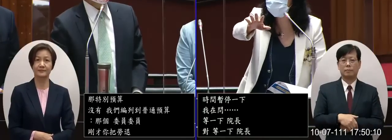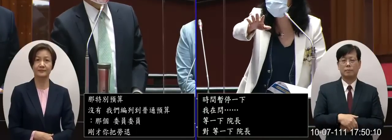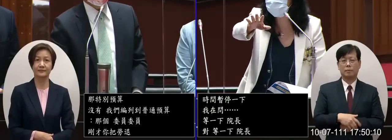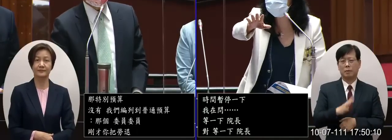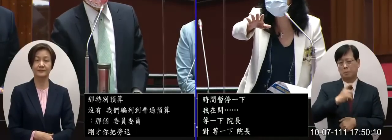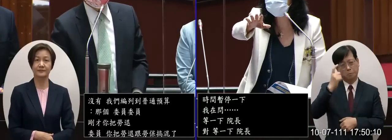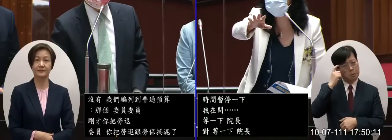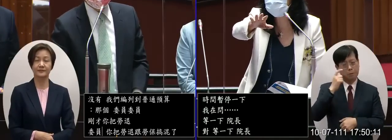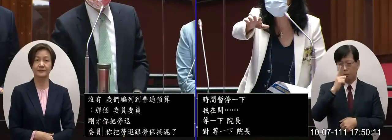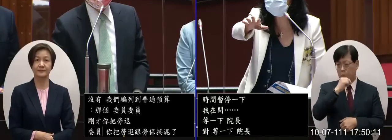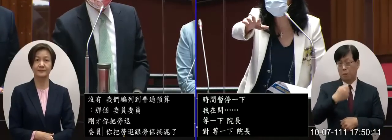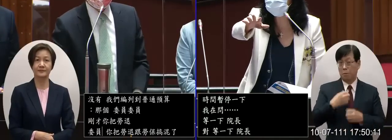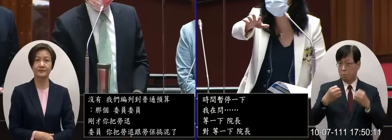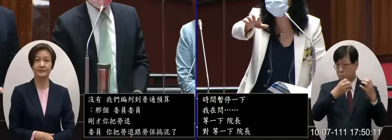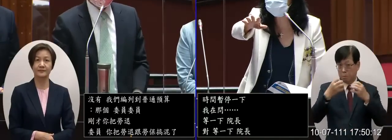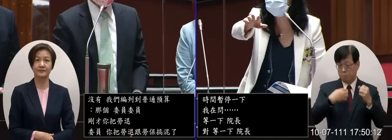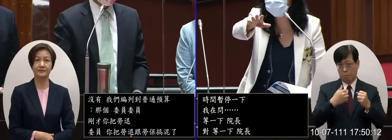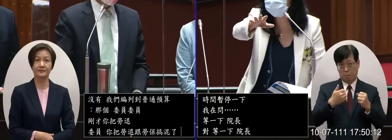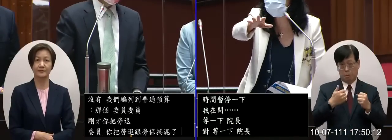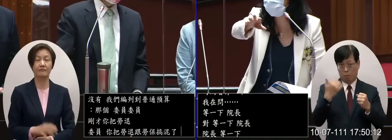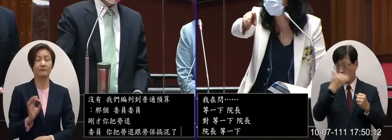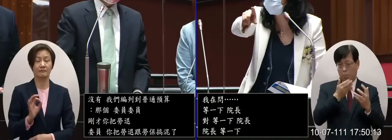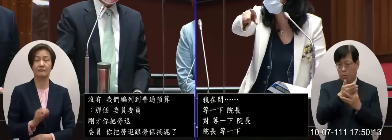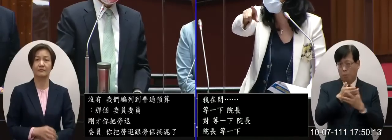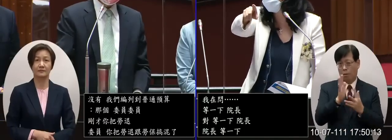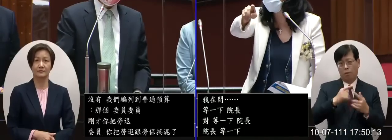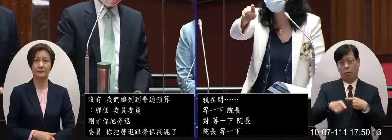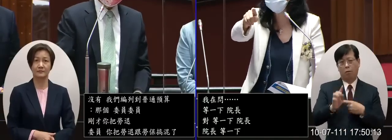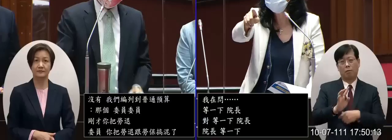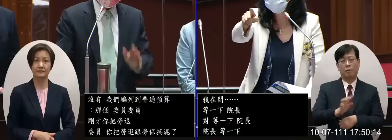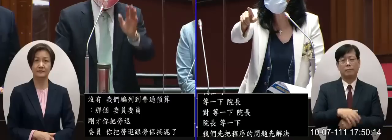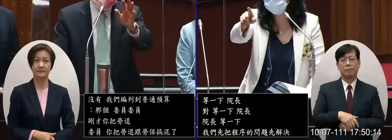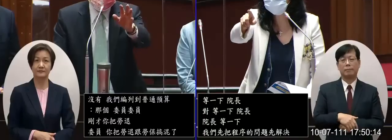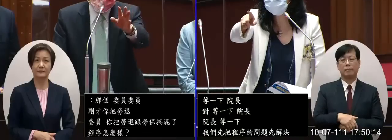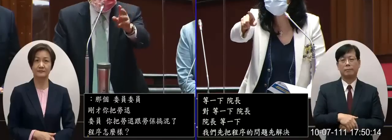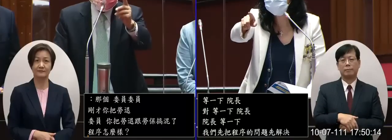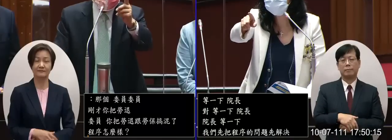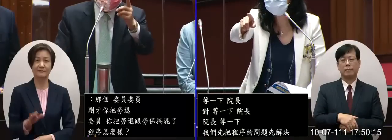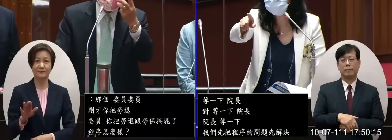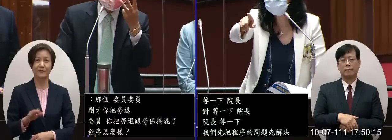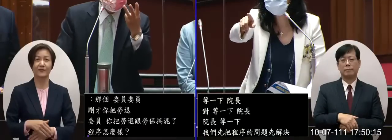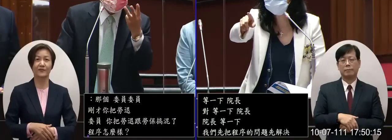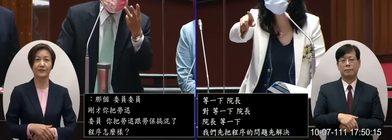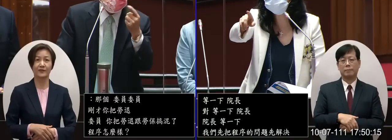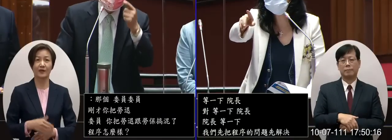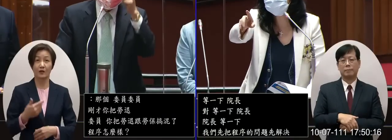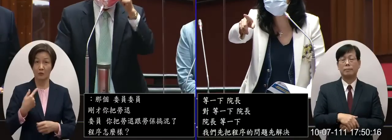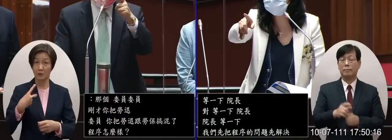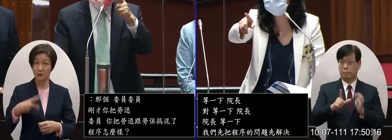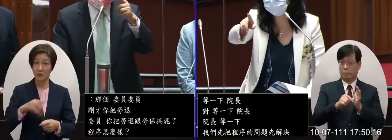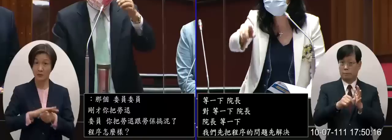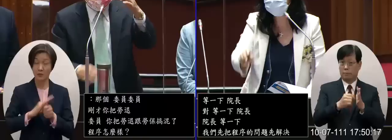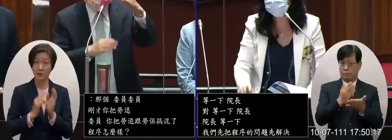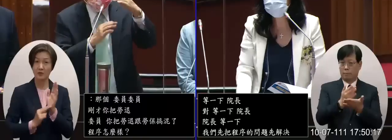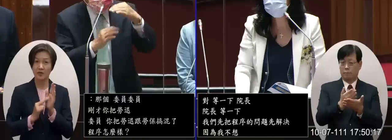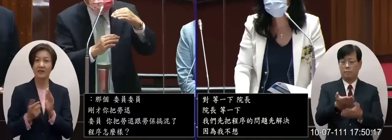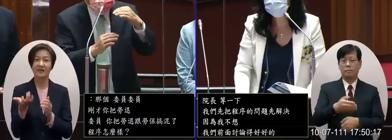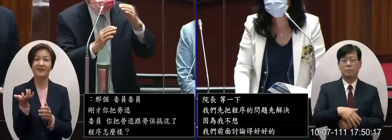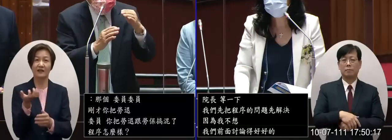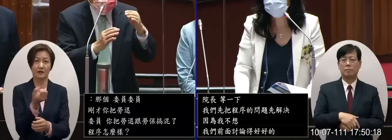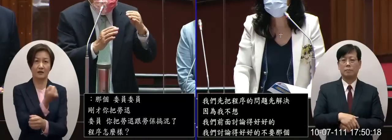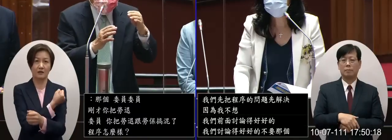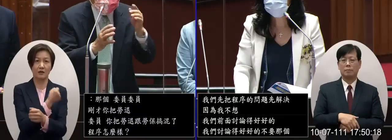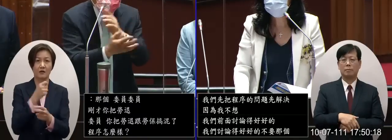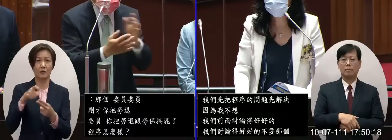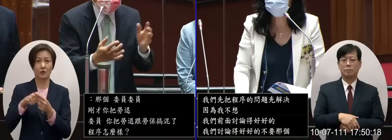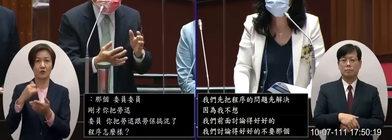因为我不想，就是我们前面讨论的好好的、哦，好吧？我们讨论的好好，不要那个、 啊、 那个。 再来，我说明一下， 时间。 刚才你把劳退